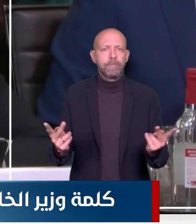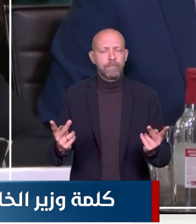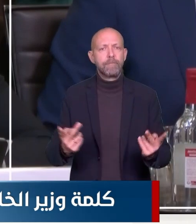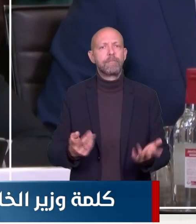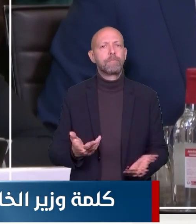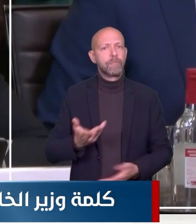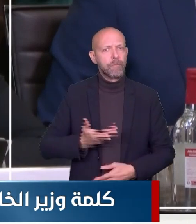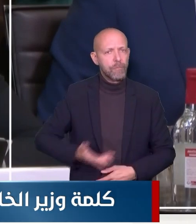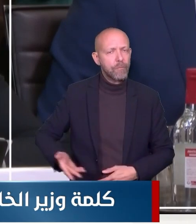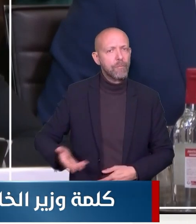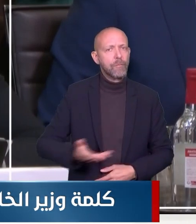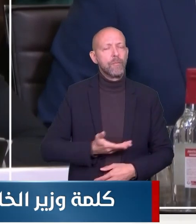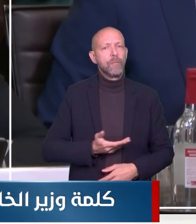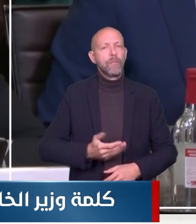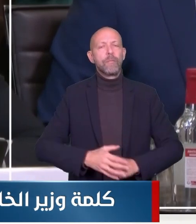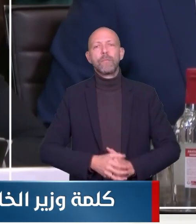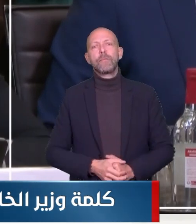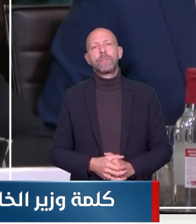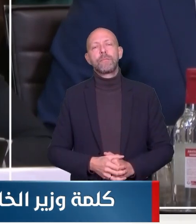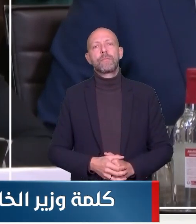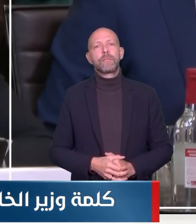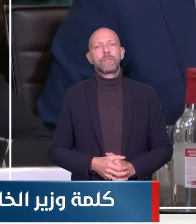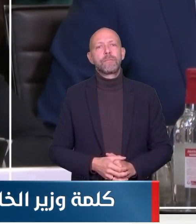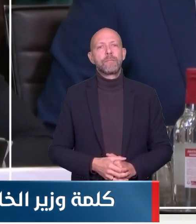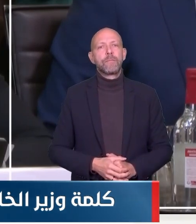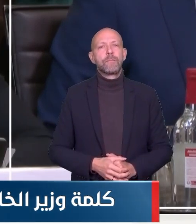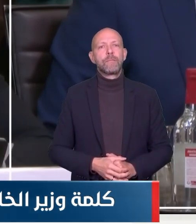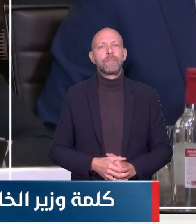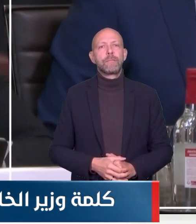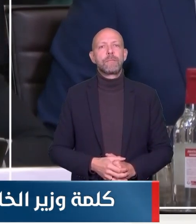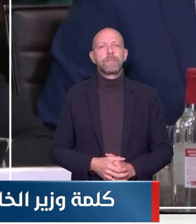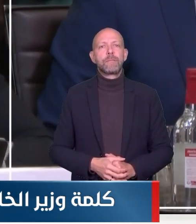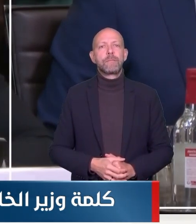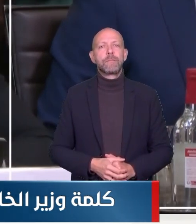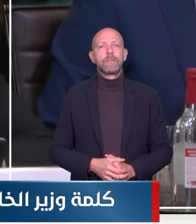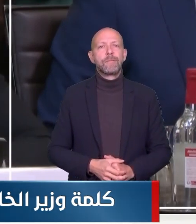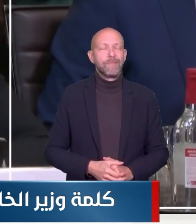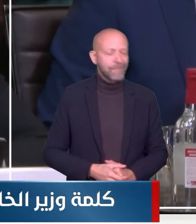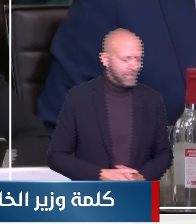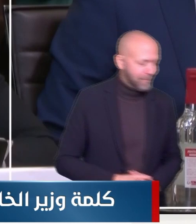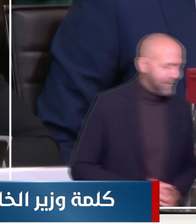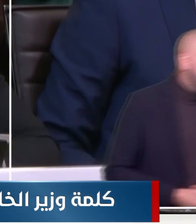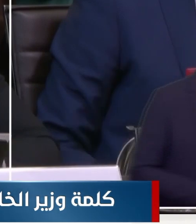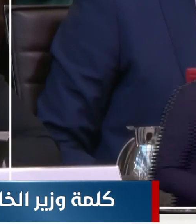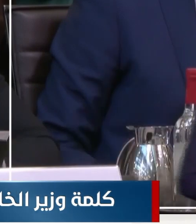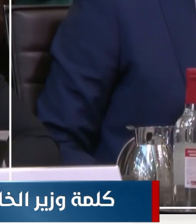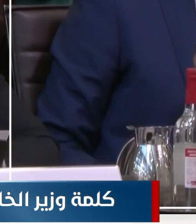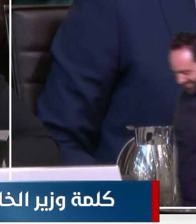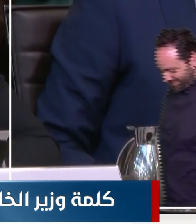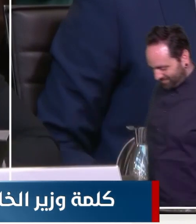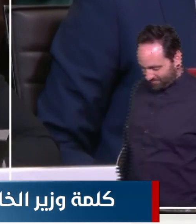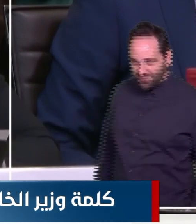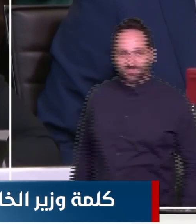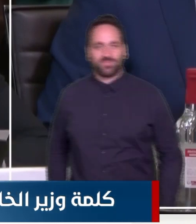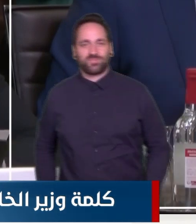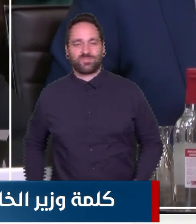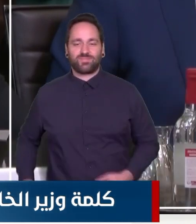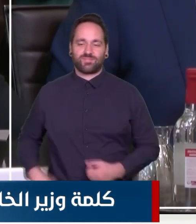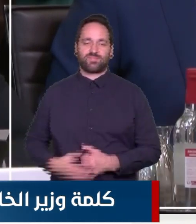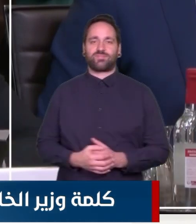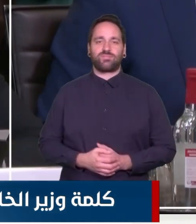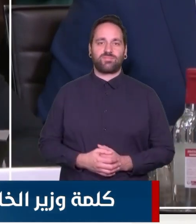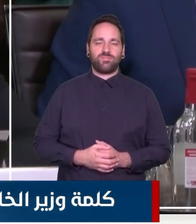المنطقة يزعزع الأمن القومي ويمنح التنظيمات الإرهابية مثل داعش